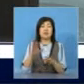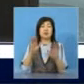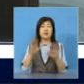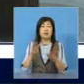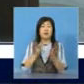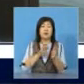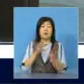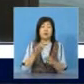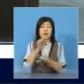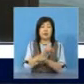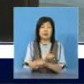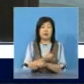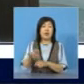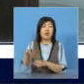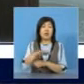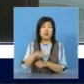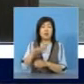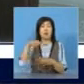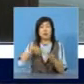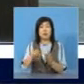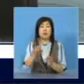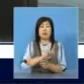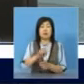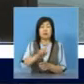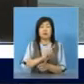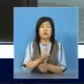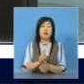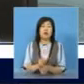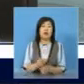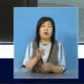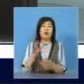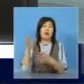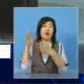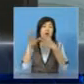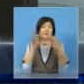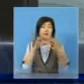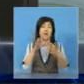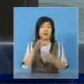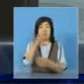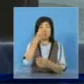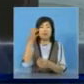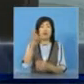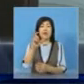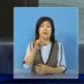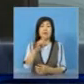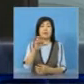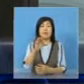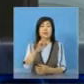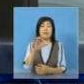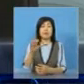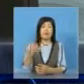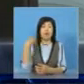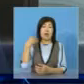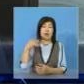Республика ішілік пойыздардың жүріп жатыр. Енді мына автовазал экспресс дейтін